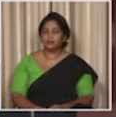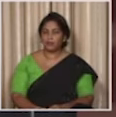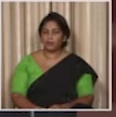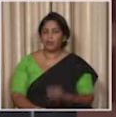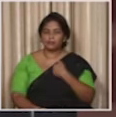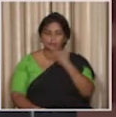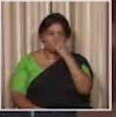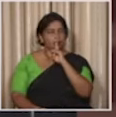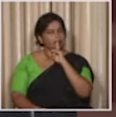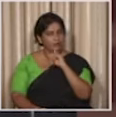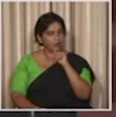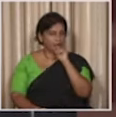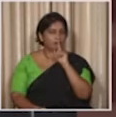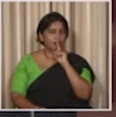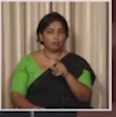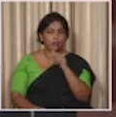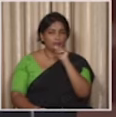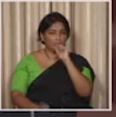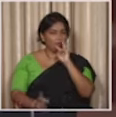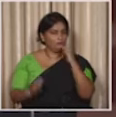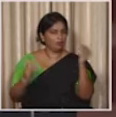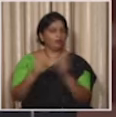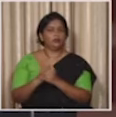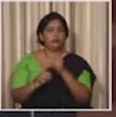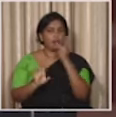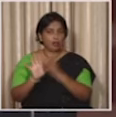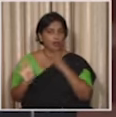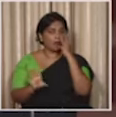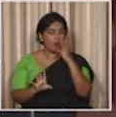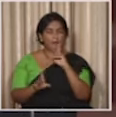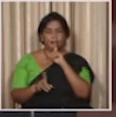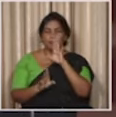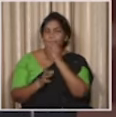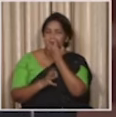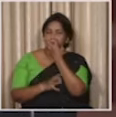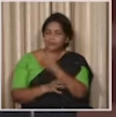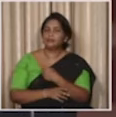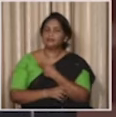මම අවංක ඔබතුමාට කියන්නේ. මේගොල්ලෝ කොලේ වහලා මොකද අවුරුදු 3ක් ඒගොල්ලෝ කොලේ වැහුවා.